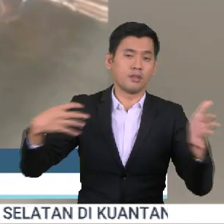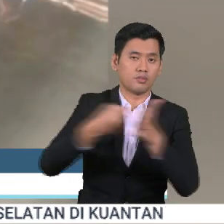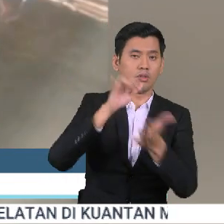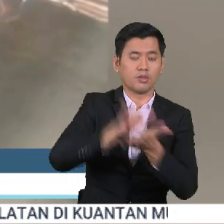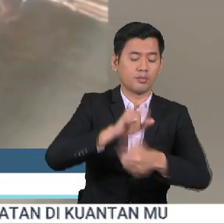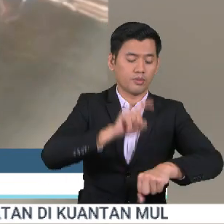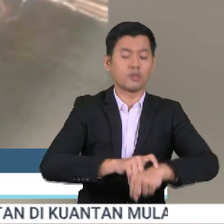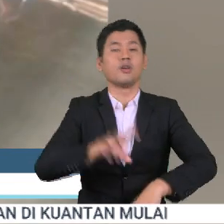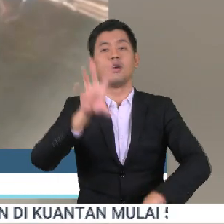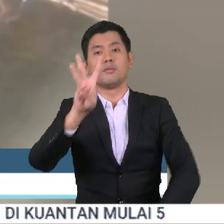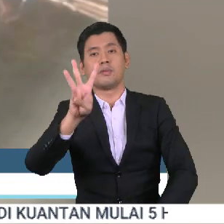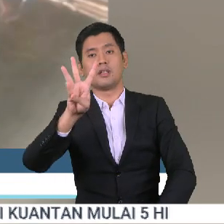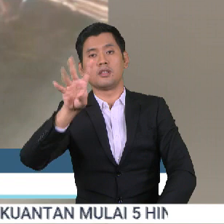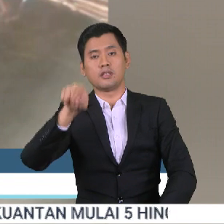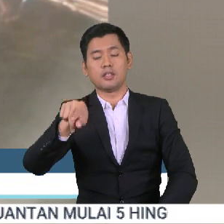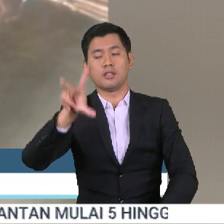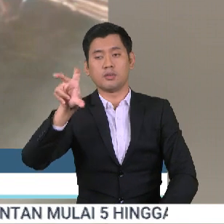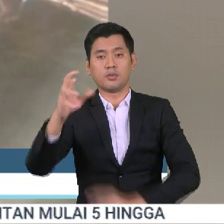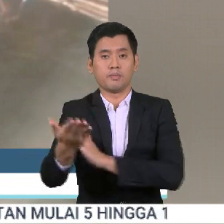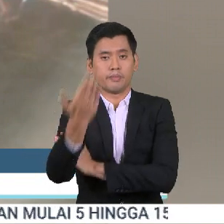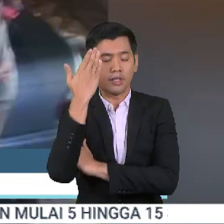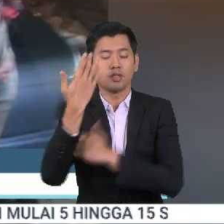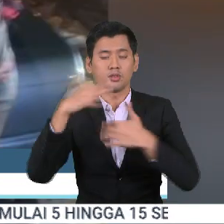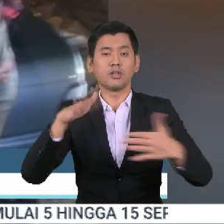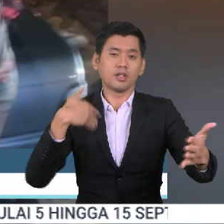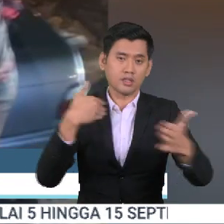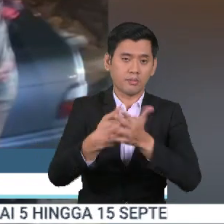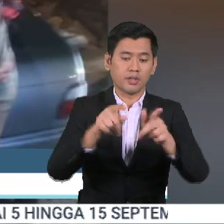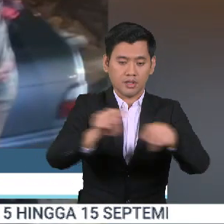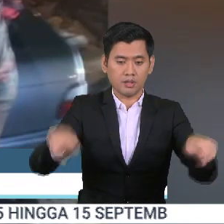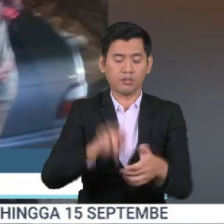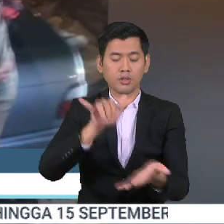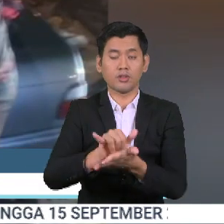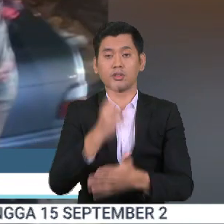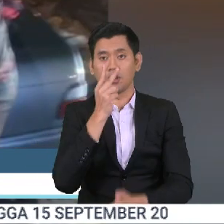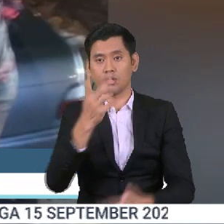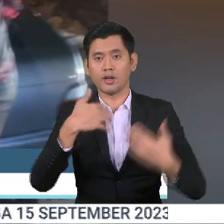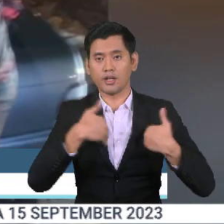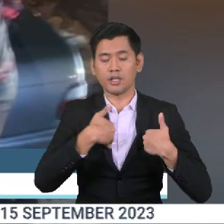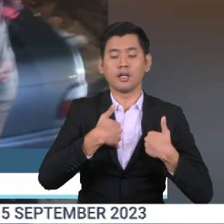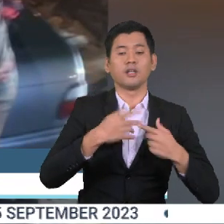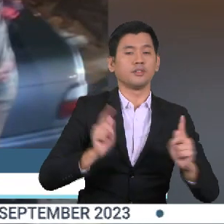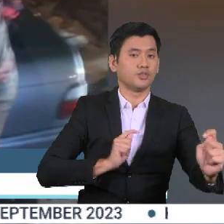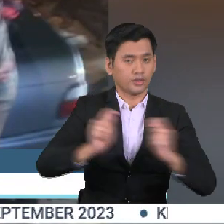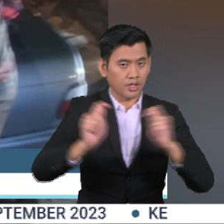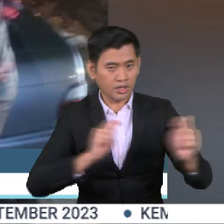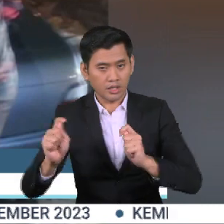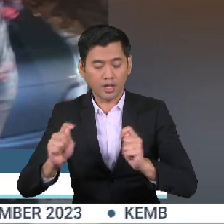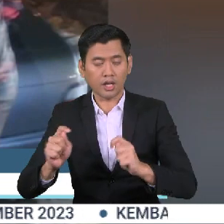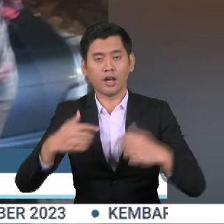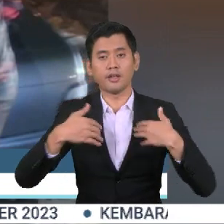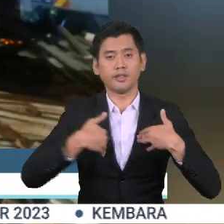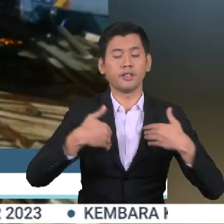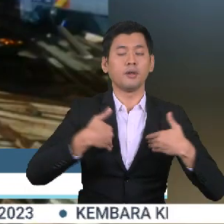pada pukul 04.30 pagi sebaik tiba di lokasi pihaknya mendapati salah satu trailer yang membawa muatan